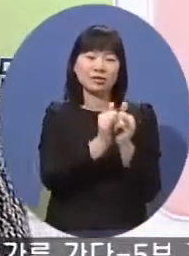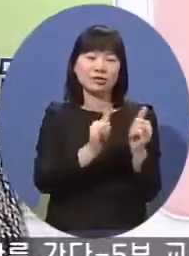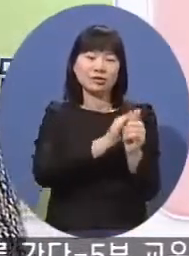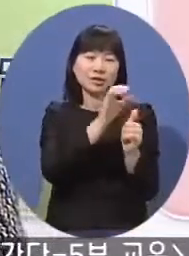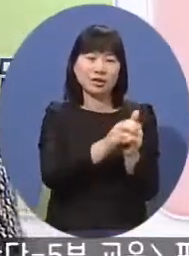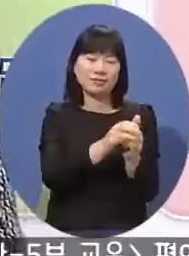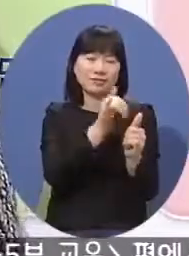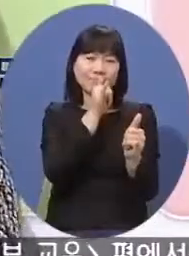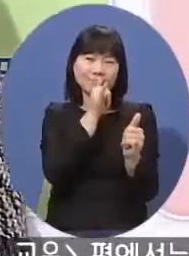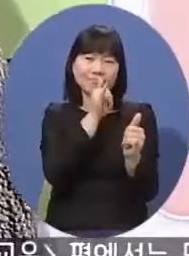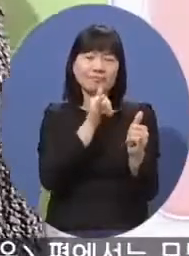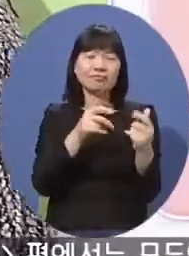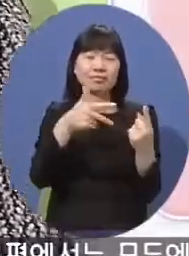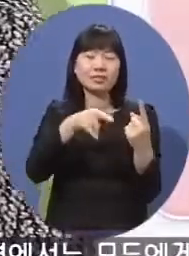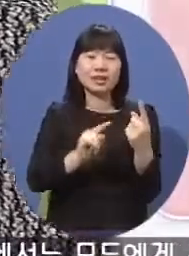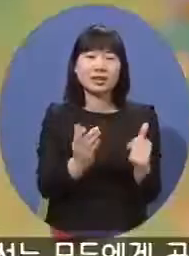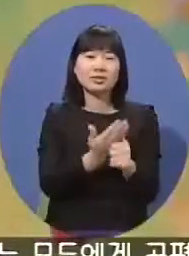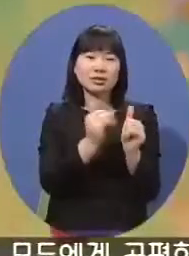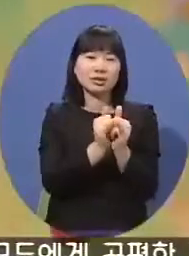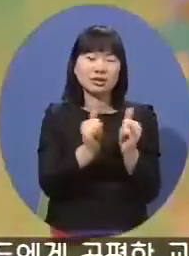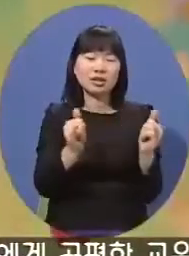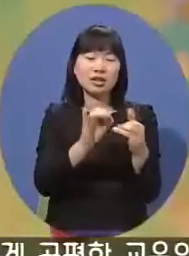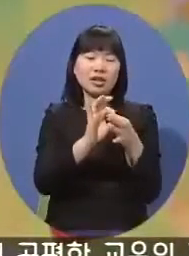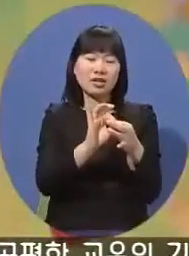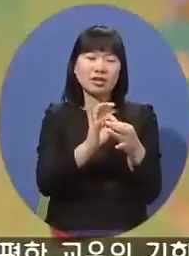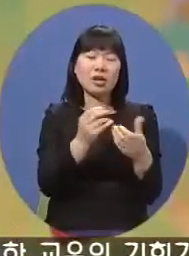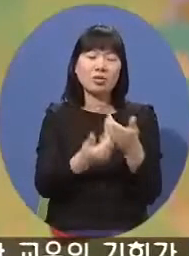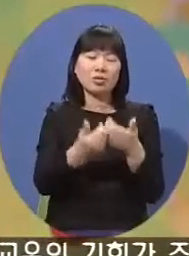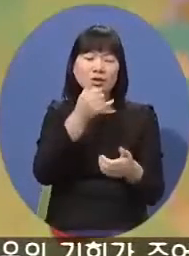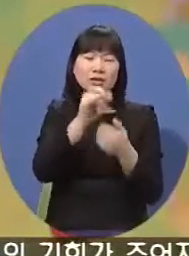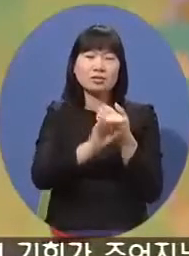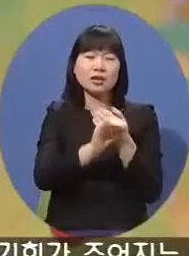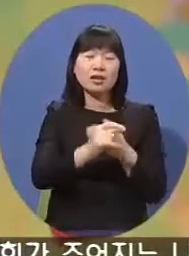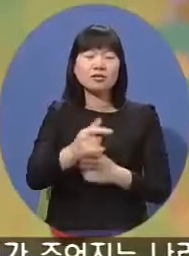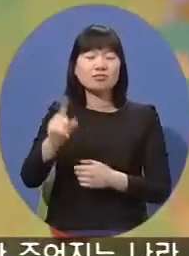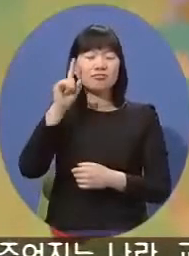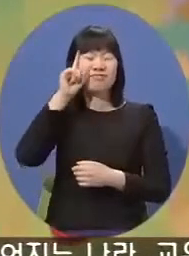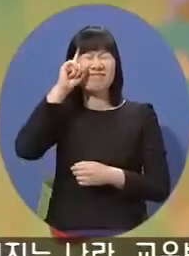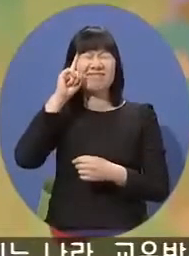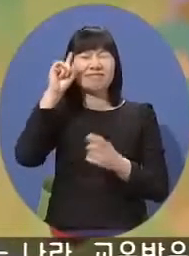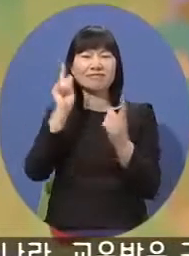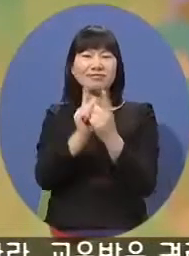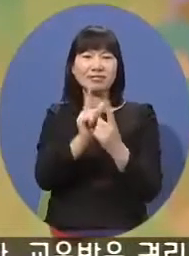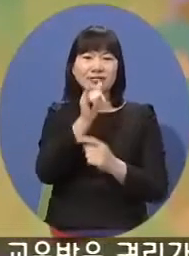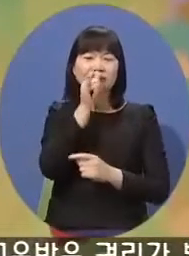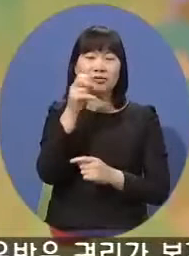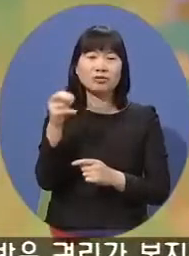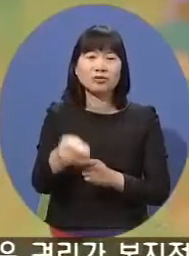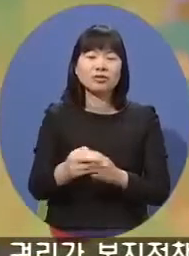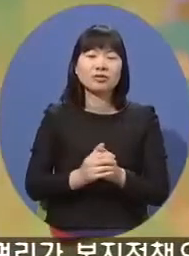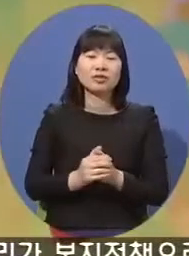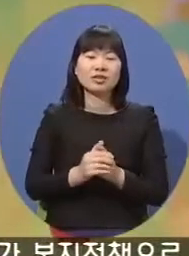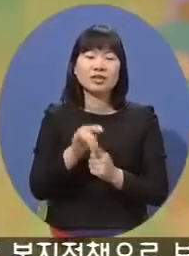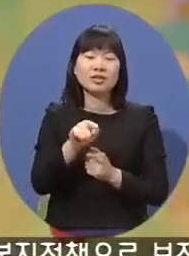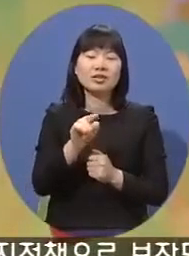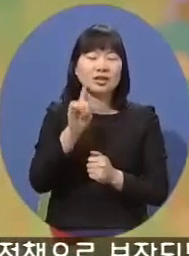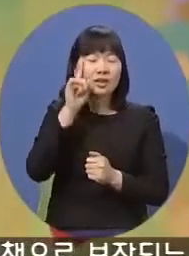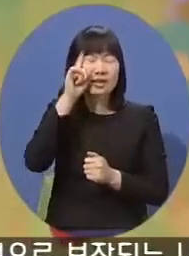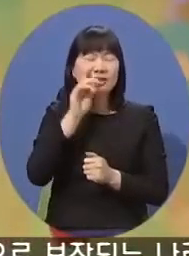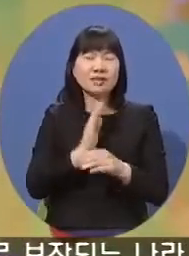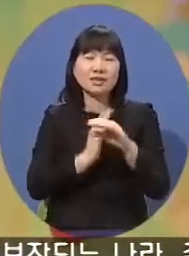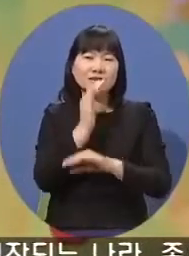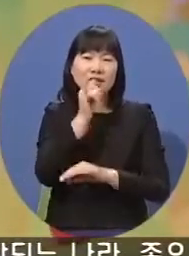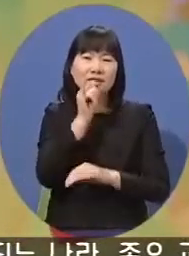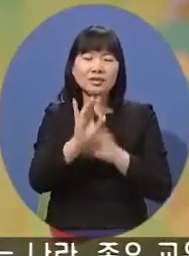1차 양육자와의 관계가 불안정할 때는 엄청난 스트레스를 받게 되는 거고 이게 스트레스가